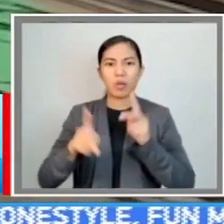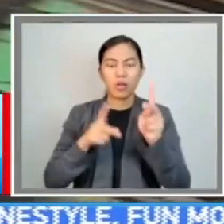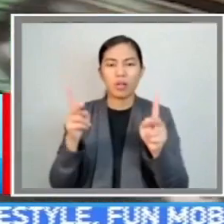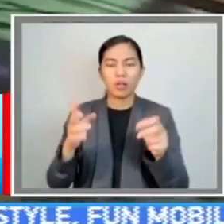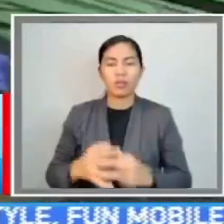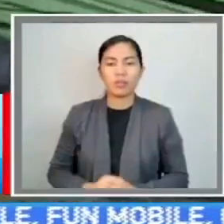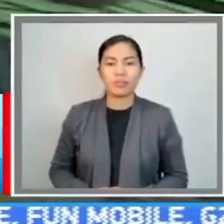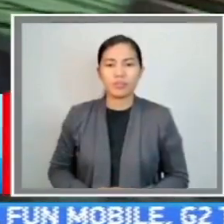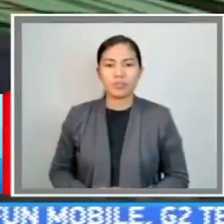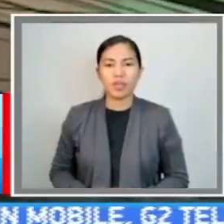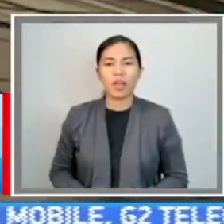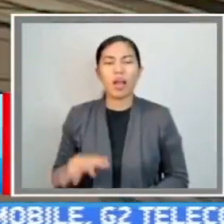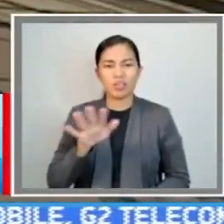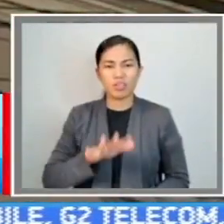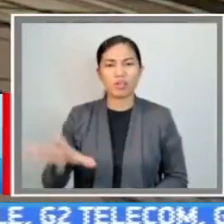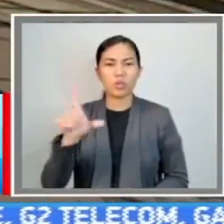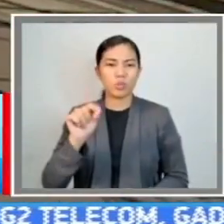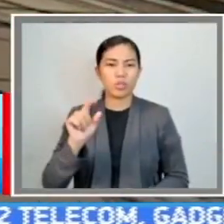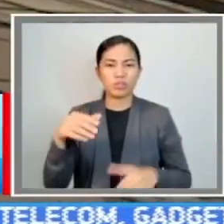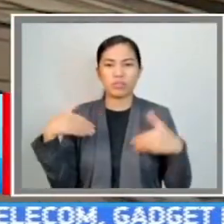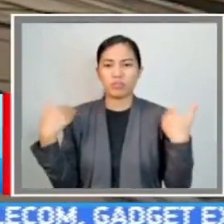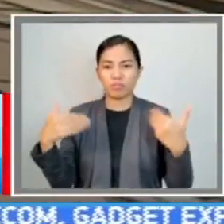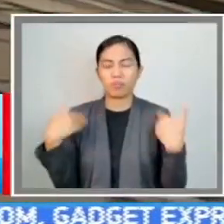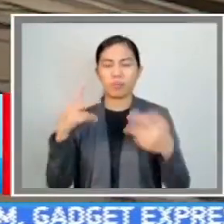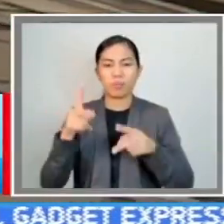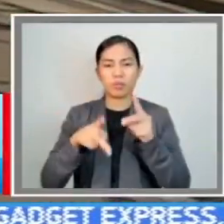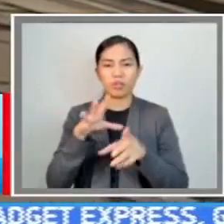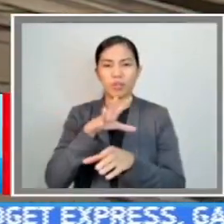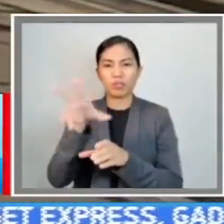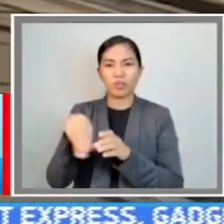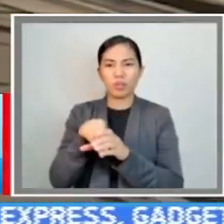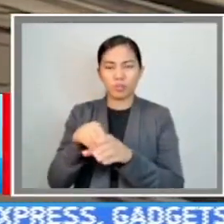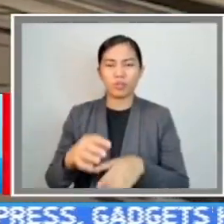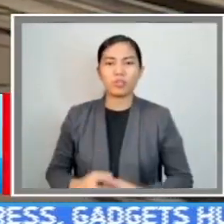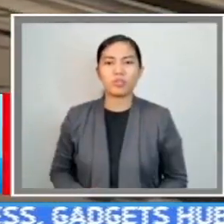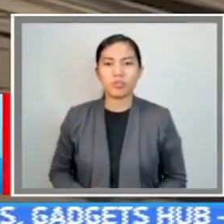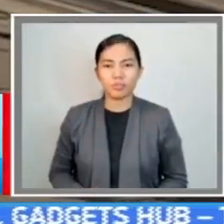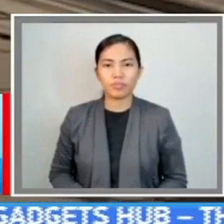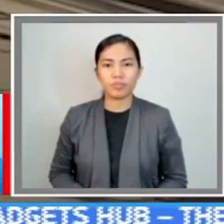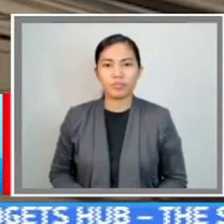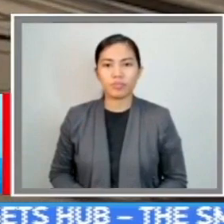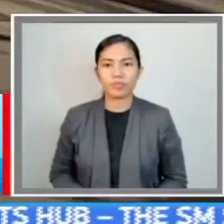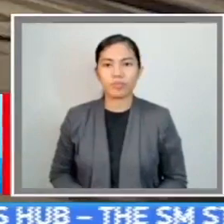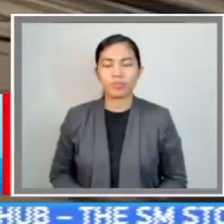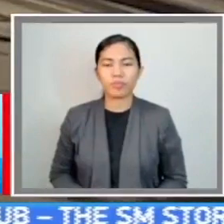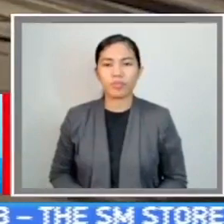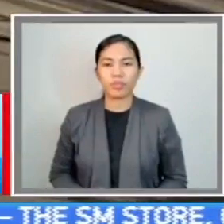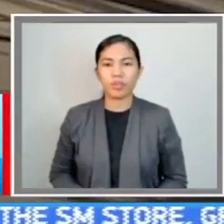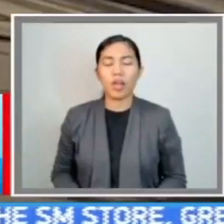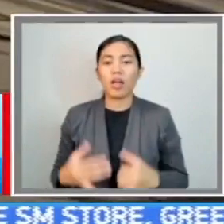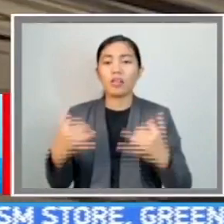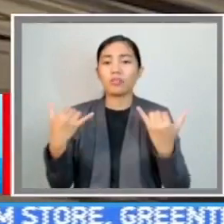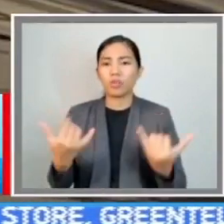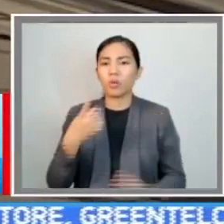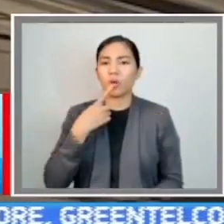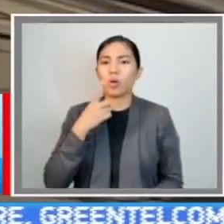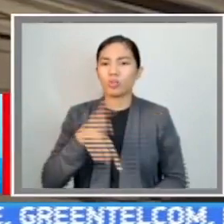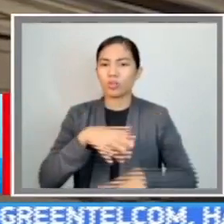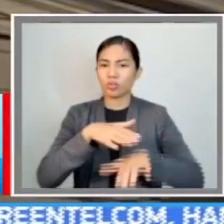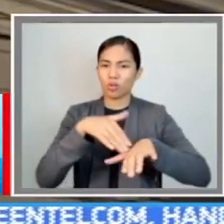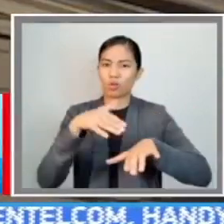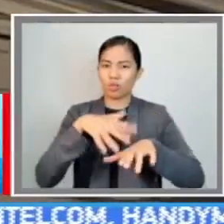kapitan ng Barangay Tanza, Esperanza, na residente nila ang ilang sangkot sa gulo. Ipinatawag na raw ang mga magulang ng mga sangkot sa